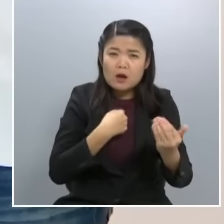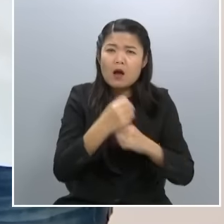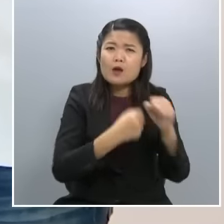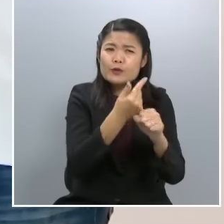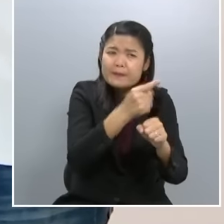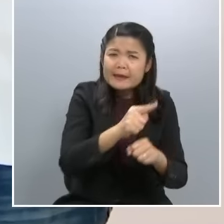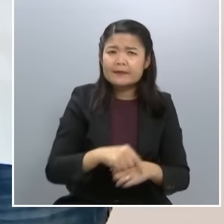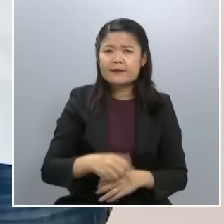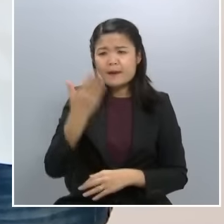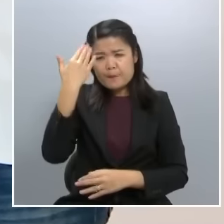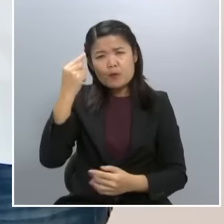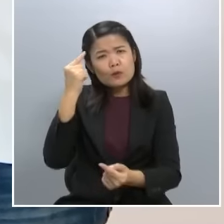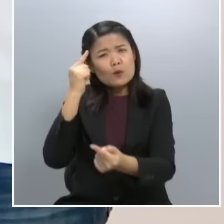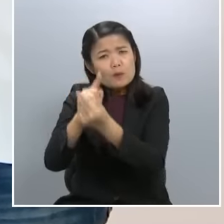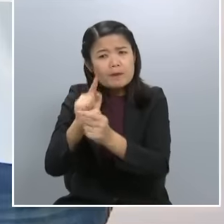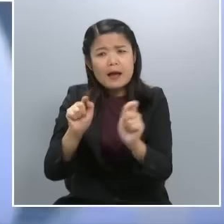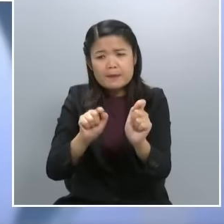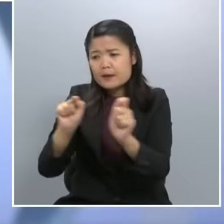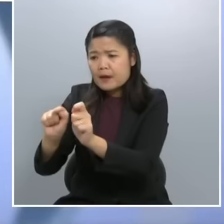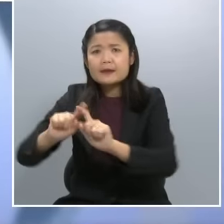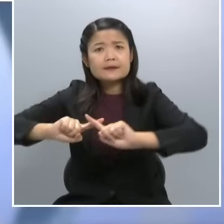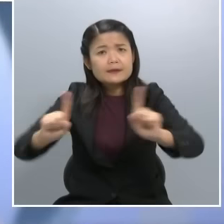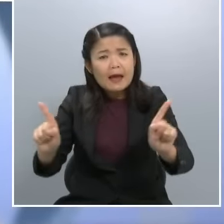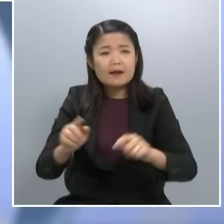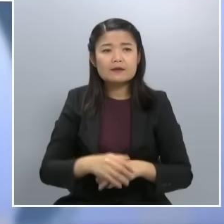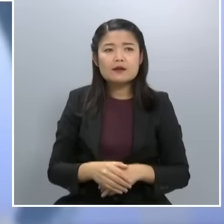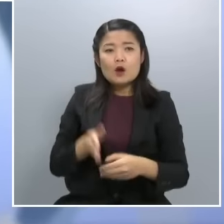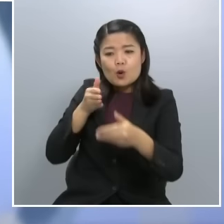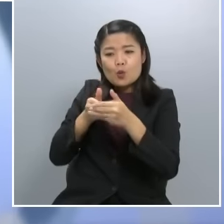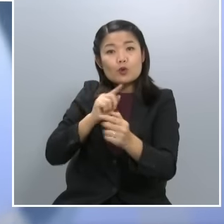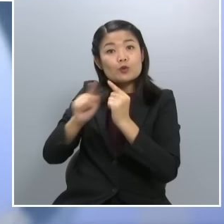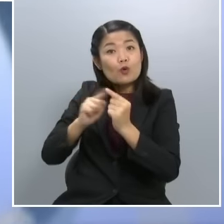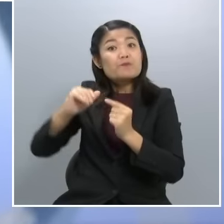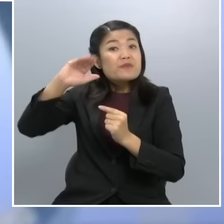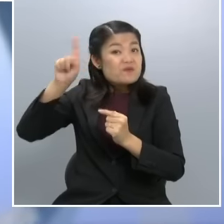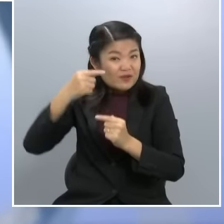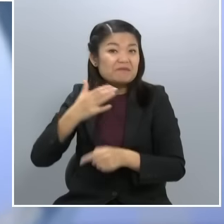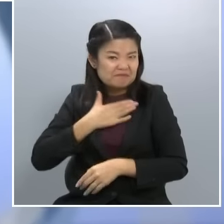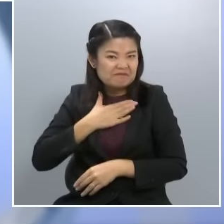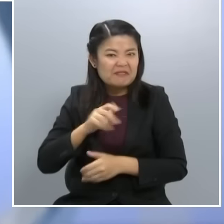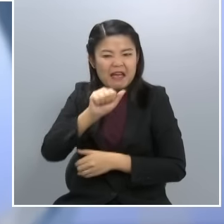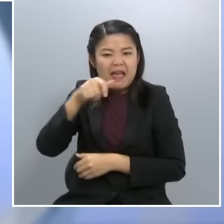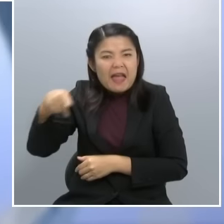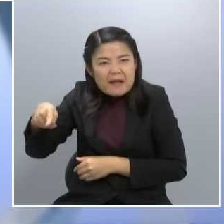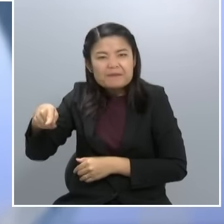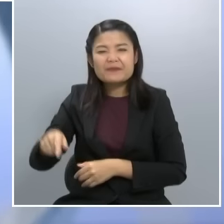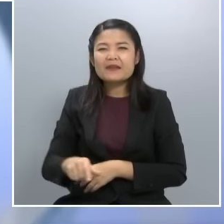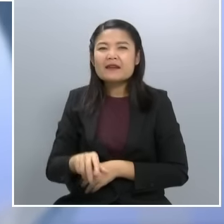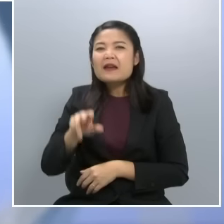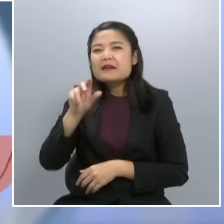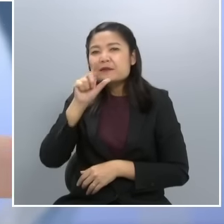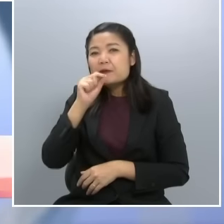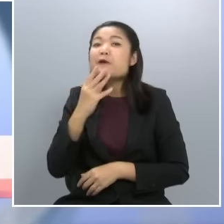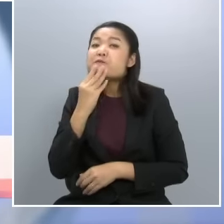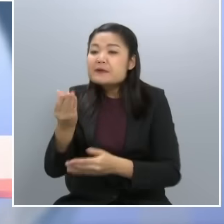แล้วไม่เคยรู้จักกันอยู่คนละอำเภอกันด้วยผู้ชายคนเยเคุยกับพี่สาวผมผ่านแอปหาคู่เนัเจอกันซื้อไก KFCมาแล้วก็ลูกสาวผมขอมา